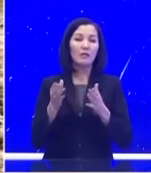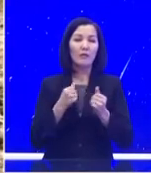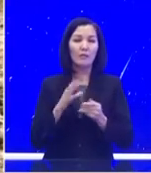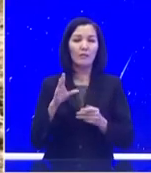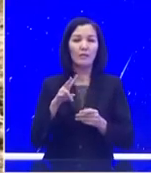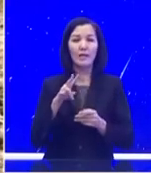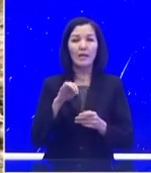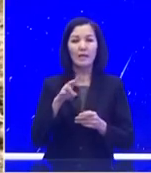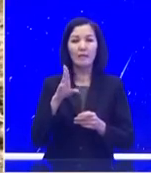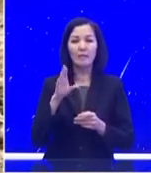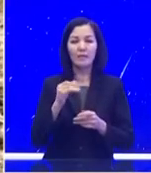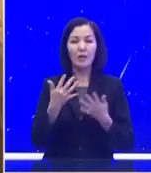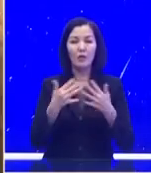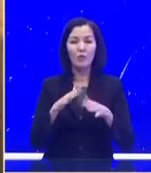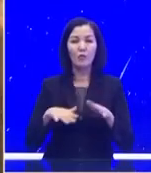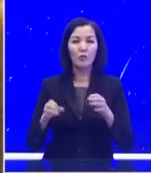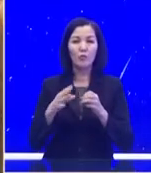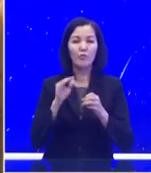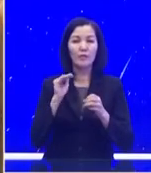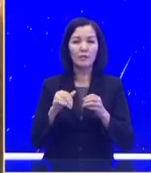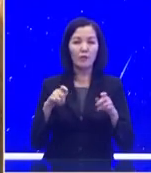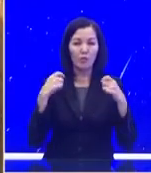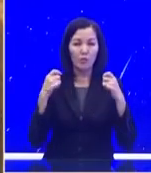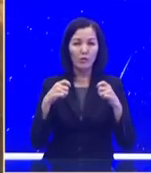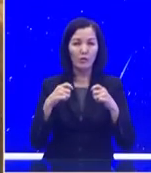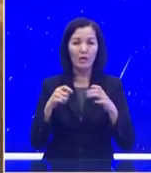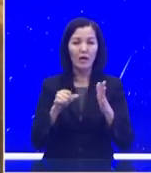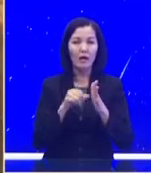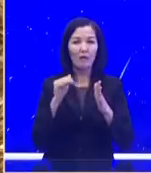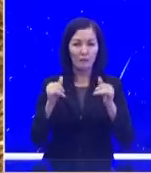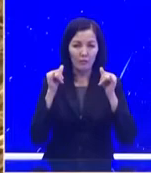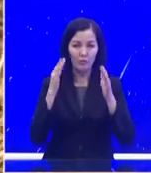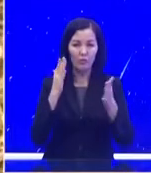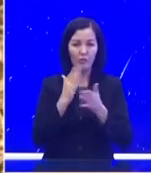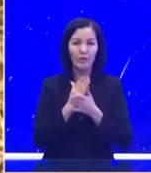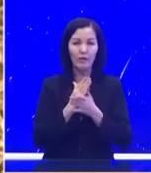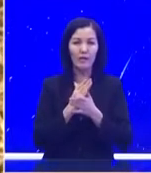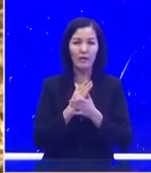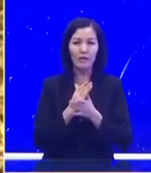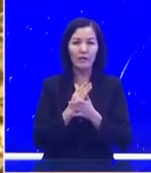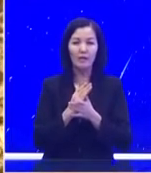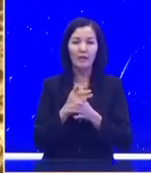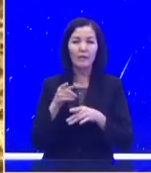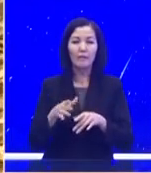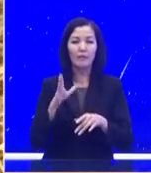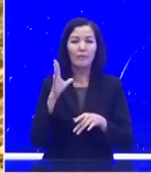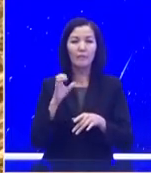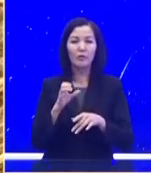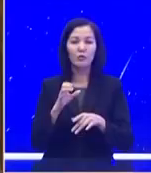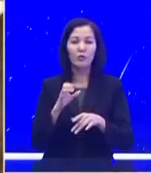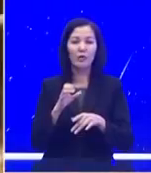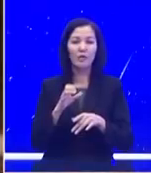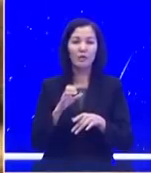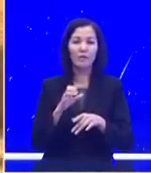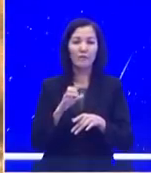ауылдық округінде 15 мың ұсақ мал, 6 мыңнан аса ірі қара бар. Қамбар ата төлі де 1500-ға таяп қалды. Лепсіліктер